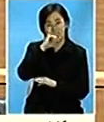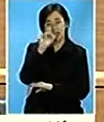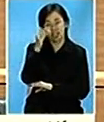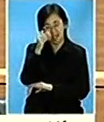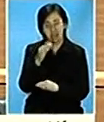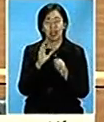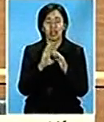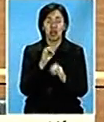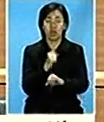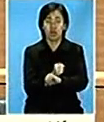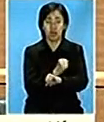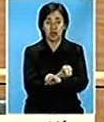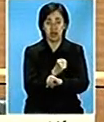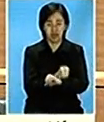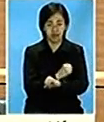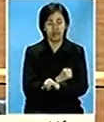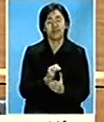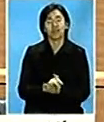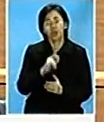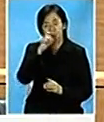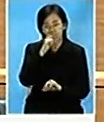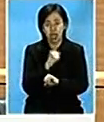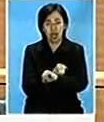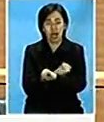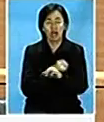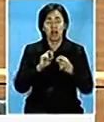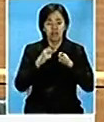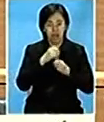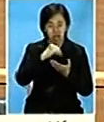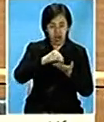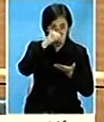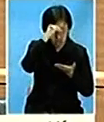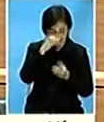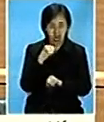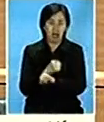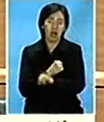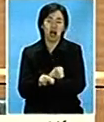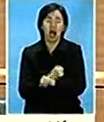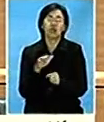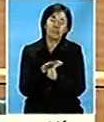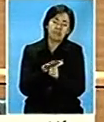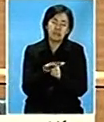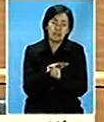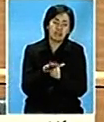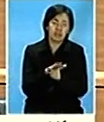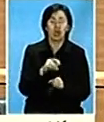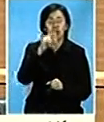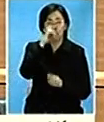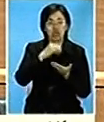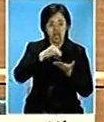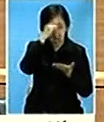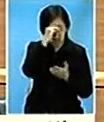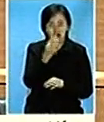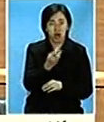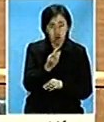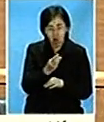านตลาดแรงงานไทยประสบปัญหาคุณภาพการศึกษาและคุณภาพแรงงานคุณภาพการศึกษาไทยด้อยกว่าประเทศอื่น